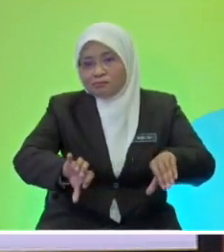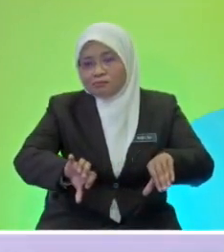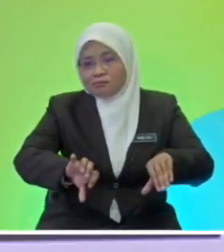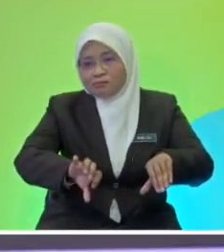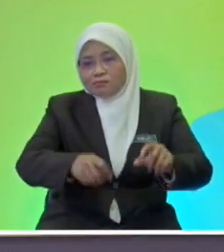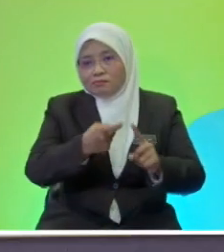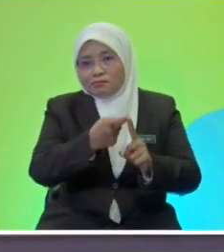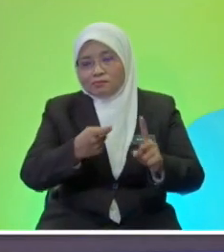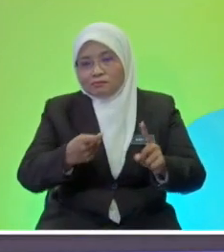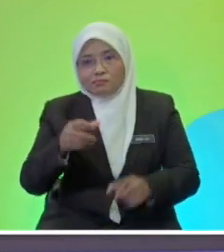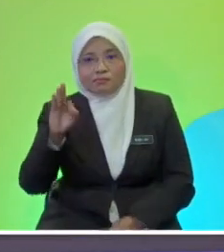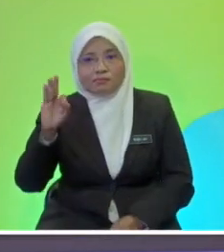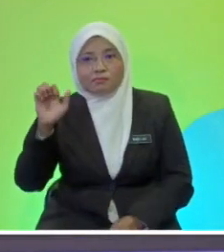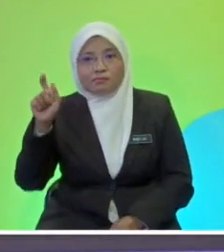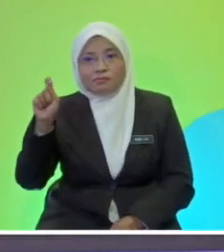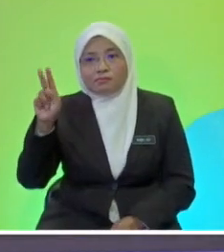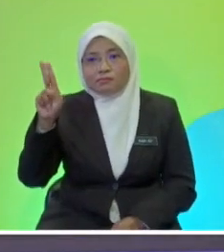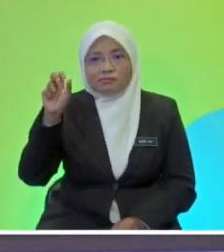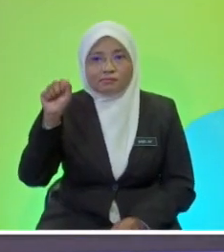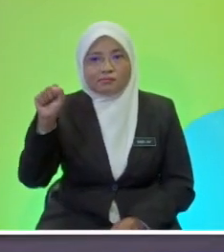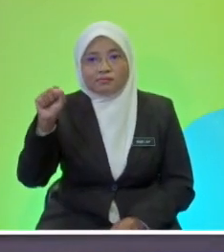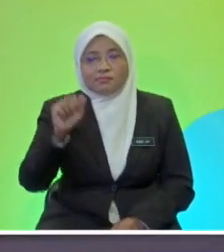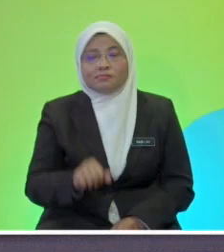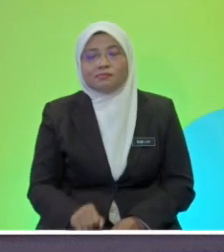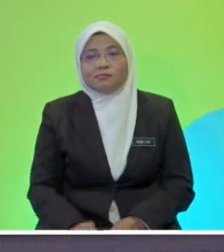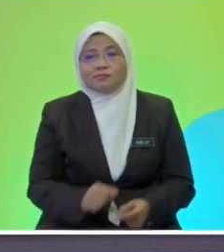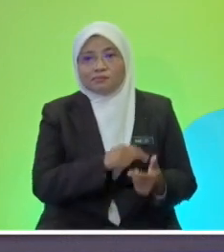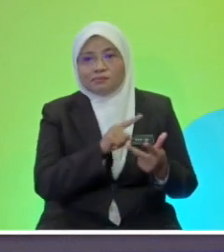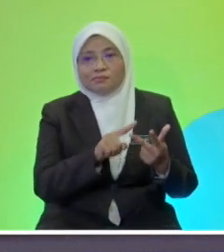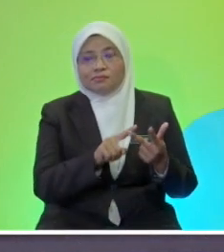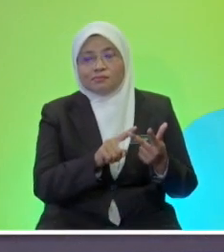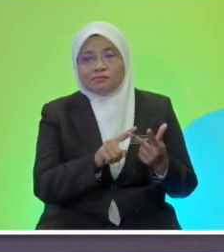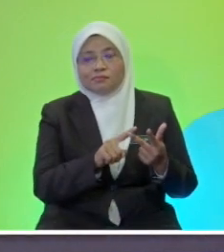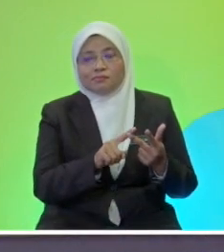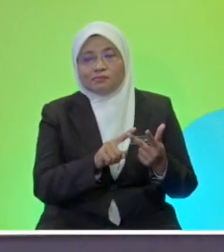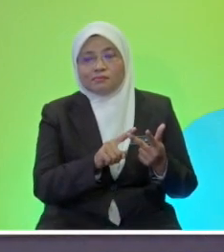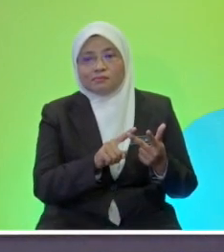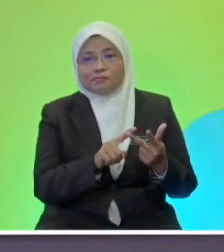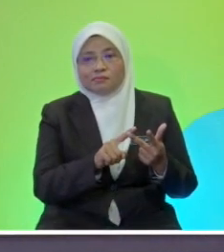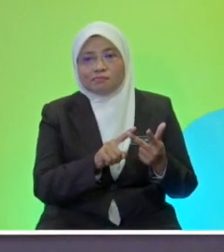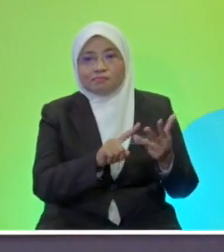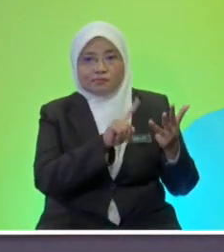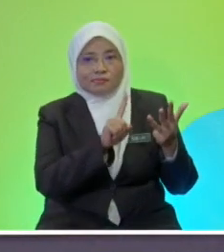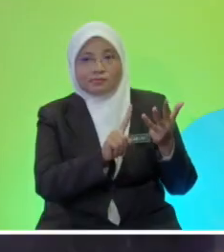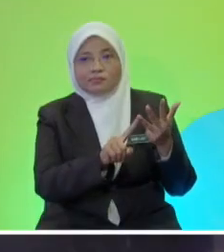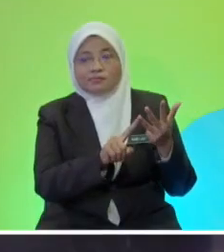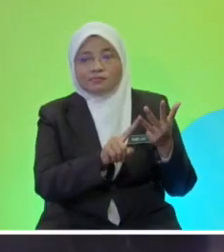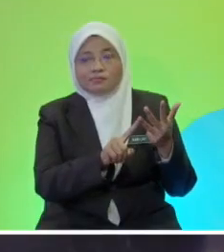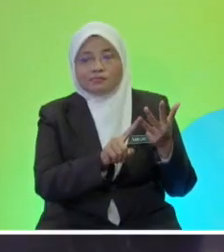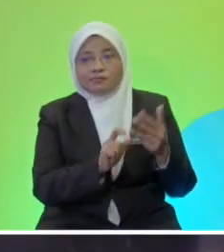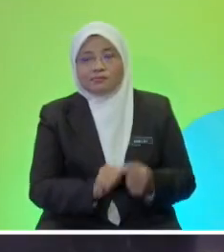medali M nayeon dengan sel-selfitis Oke dan jawaban sound yang keempat ke-4